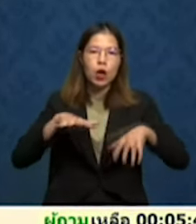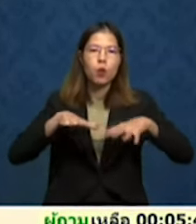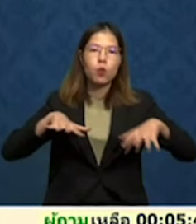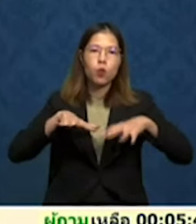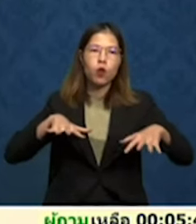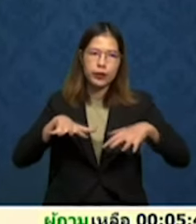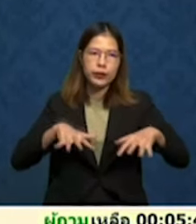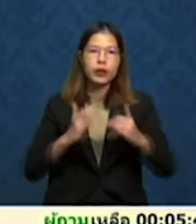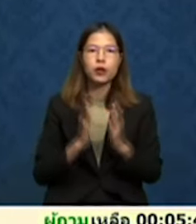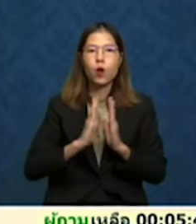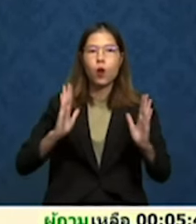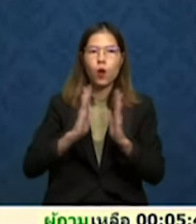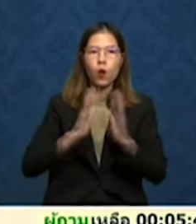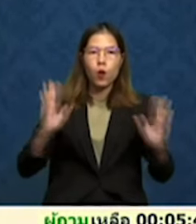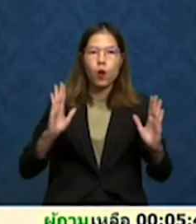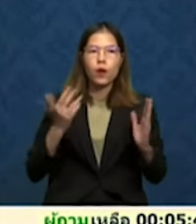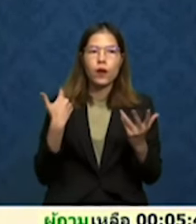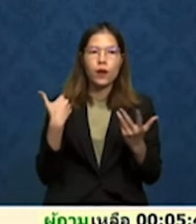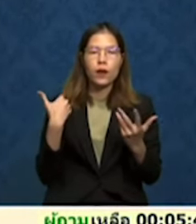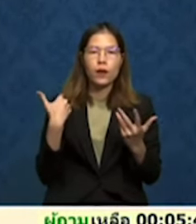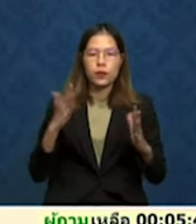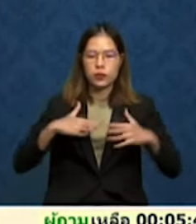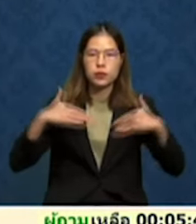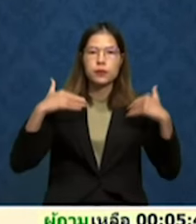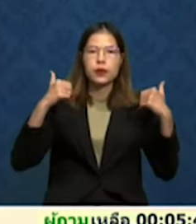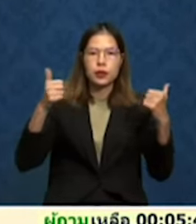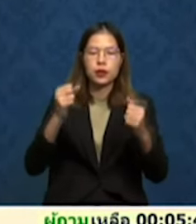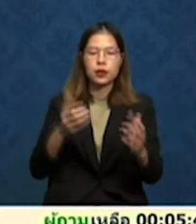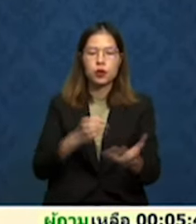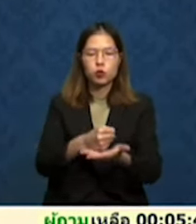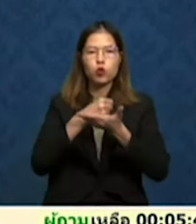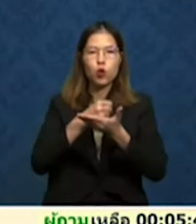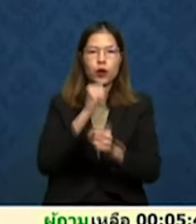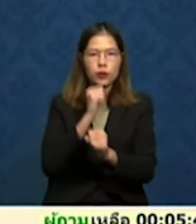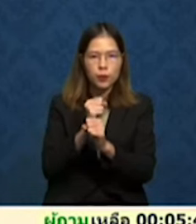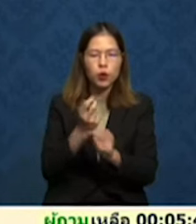เร็วก็ขอให้ท่านได้วางใจนะคะแล้วก็ได้ช่วยกันทำงานช่วยกันตรวจสอบแ